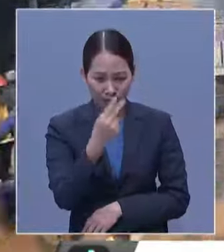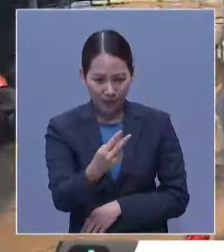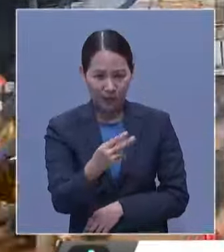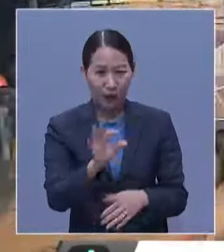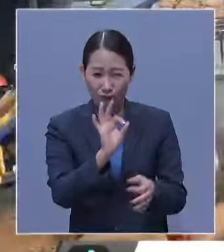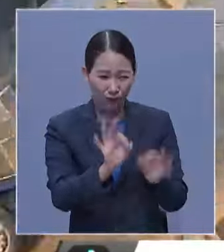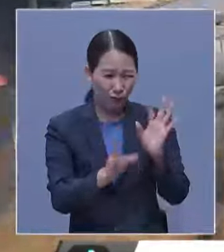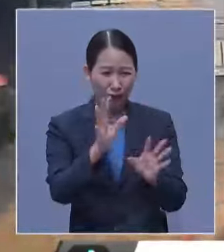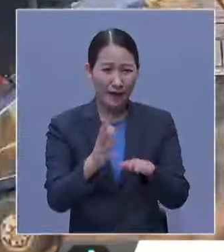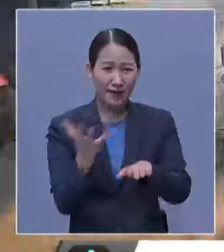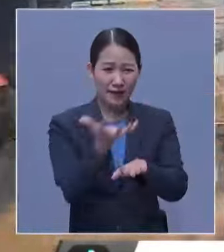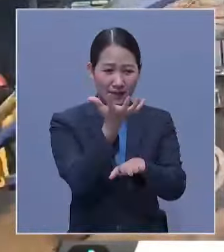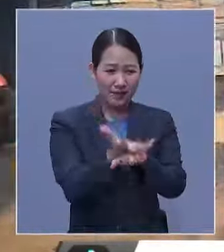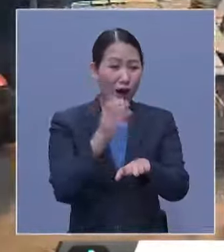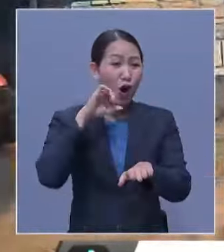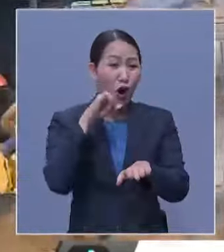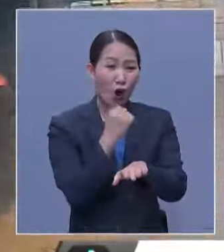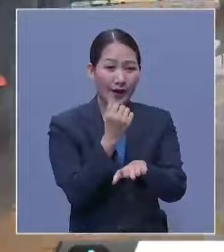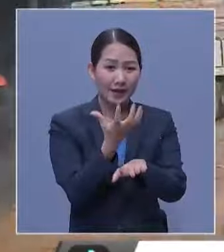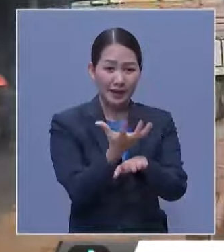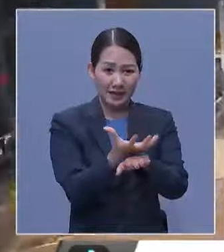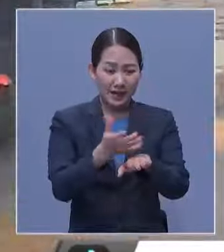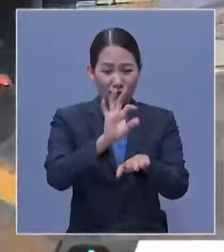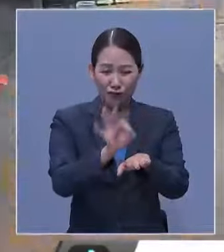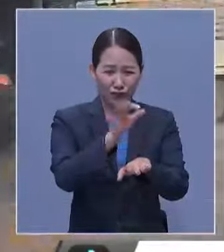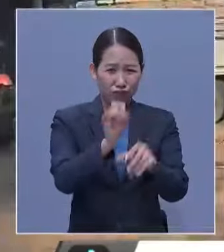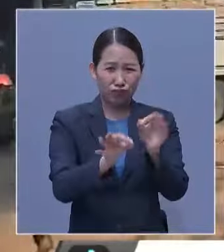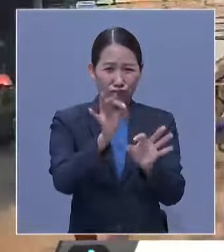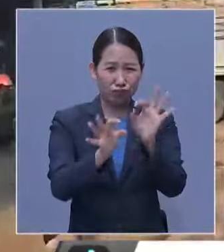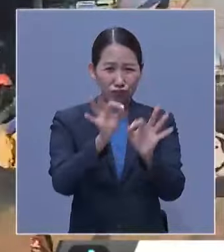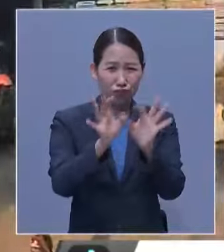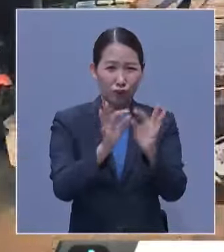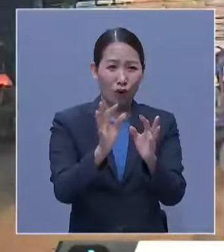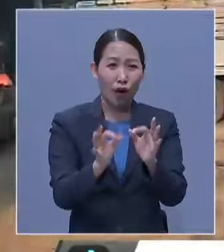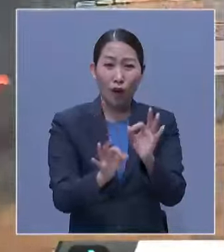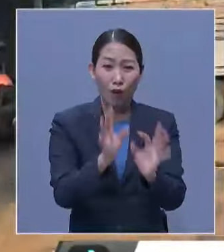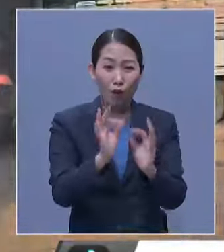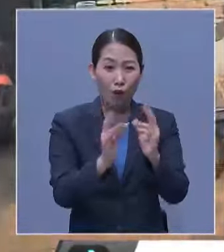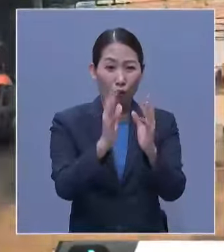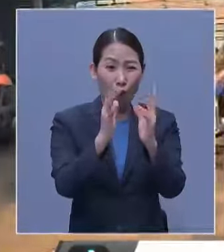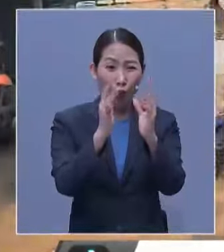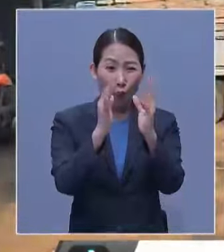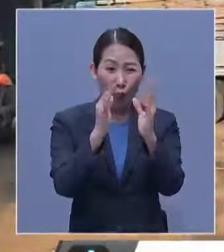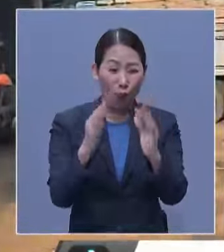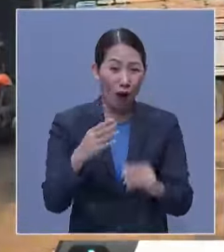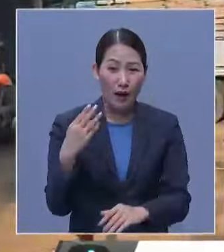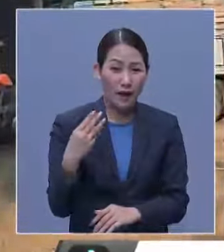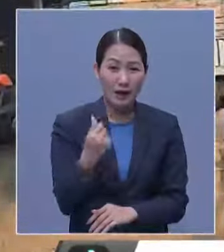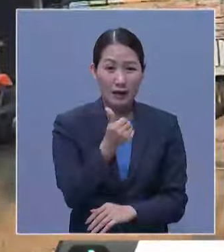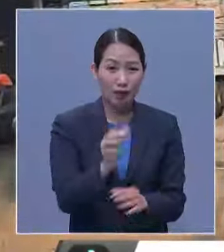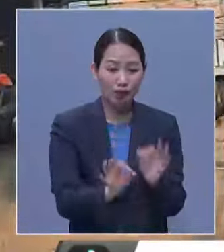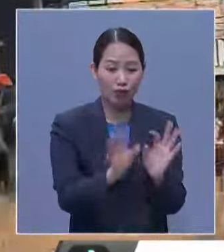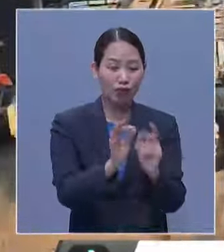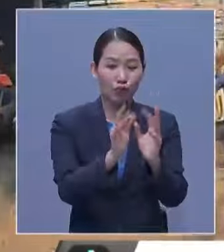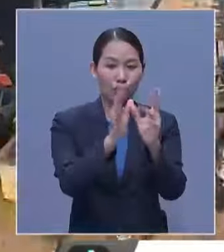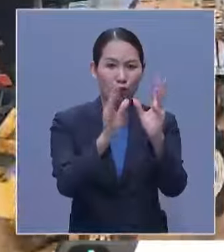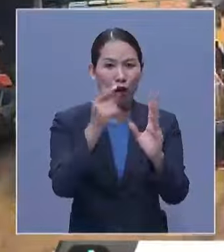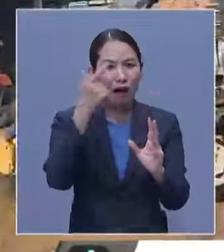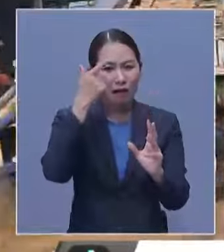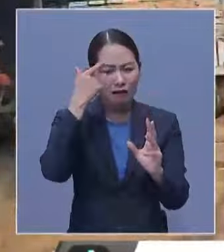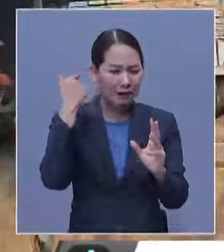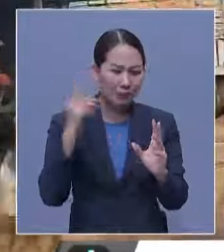มันมันลุกลามอ่ะมันลามไปทั้งคันเลยไฟโหมอย่างรุนแรงจนไม่เกือบจะหมดทั้งคัน